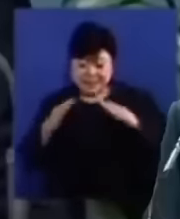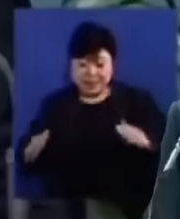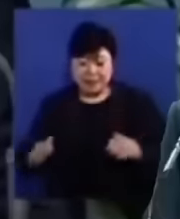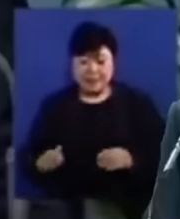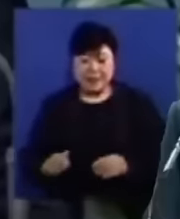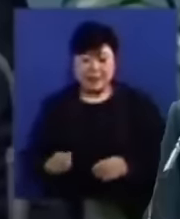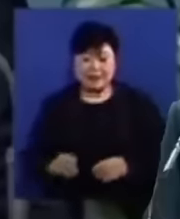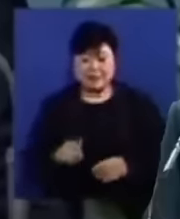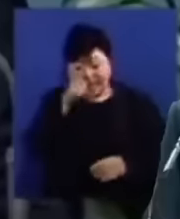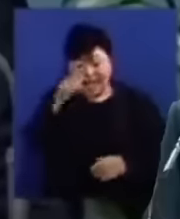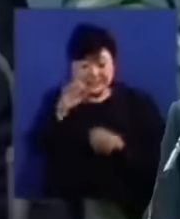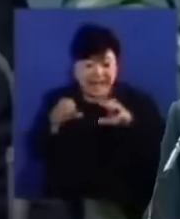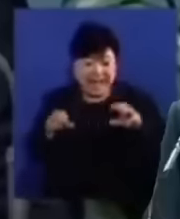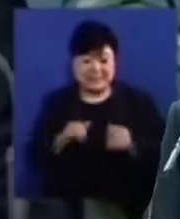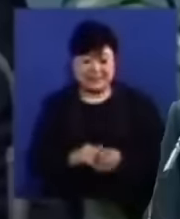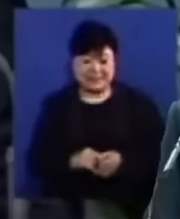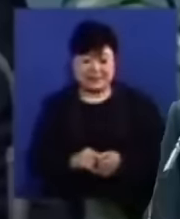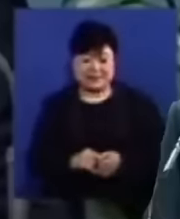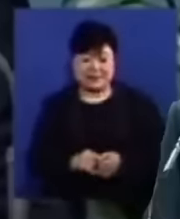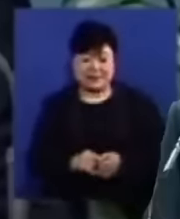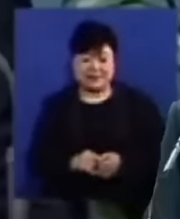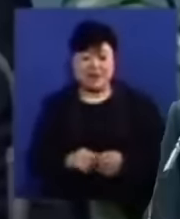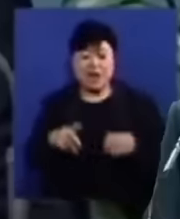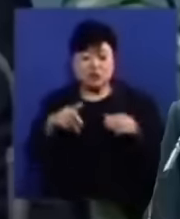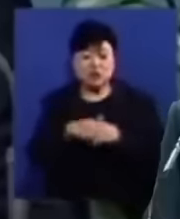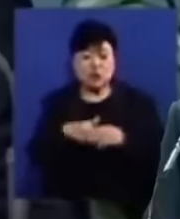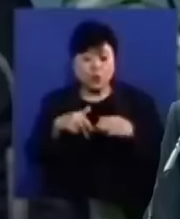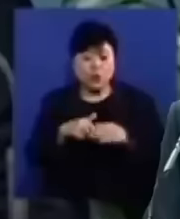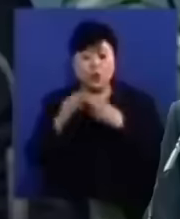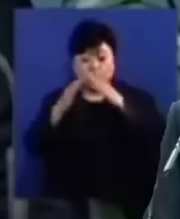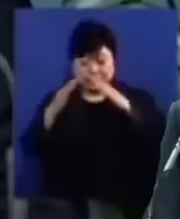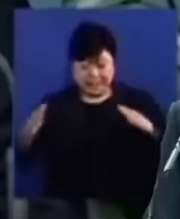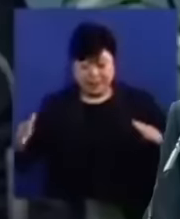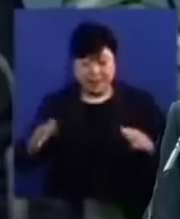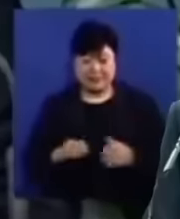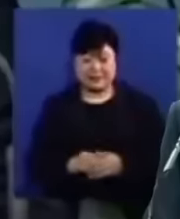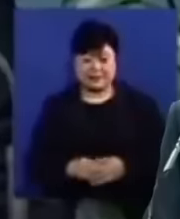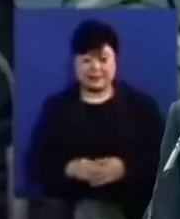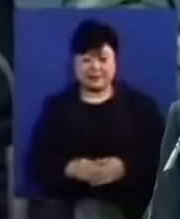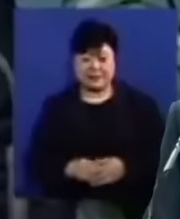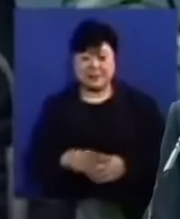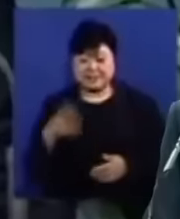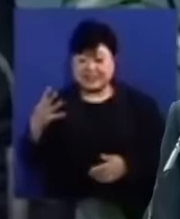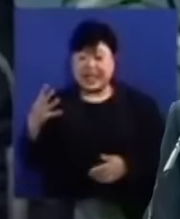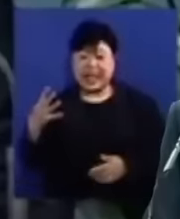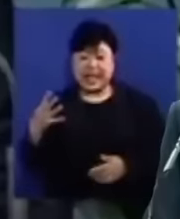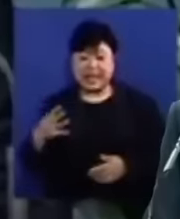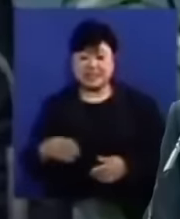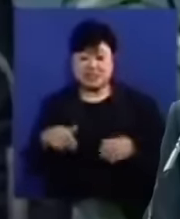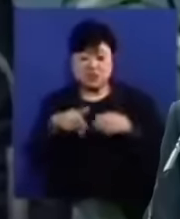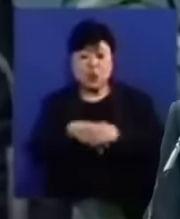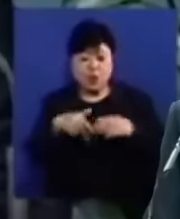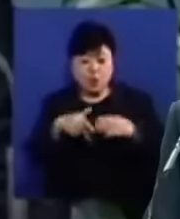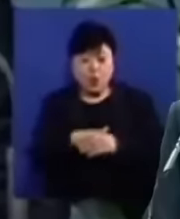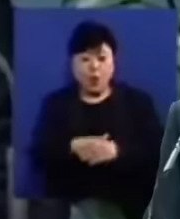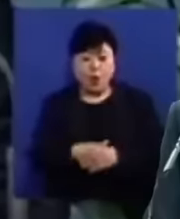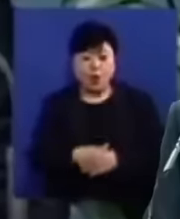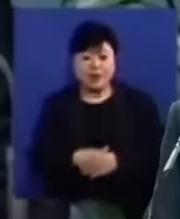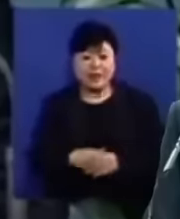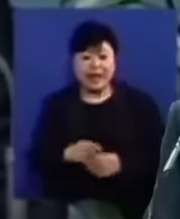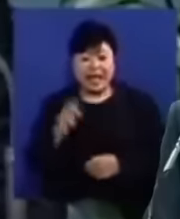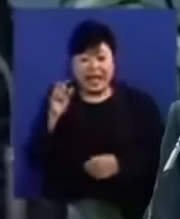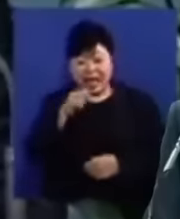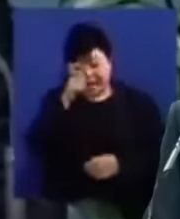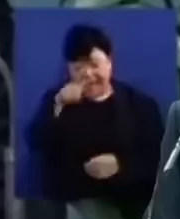사람은 셈의 족속입니다. 장막이라는 종교입니다. 모든 4대 종교가 다 아시아에서 나왔습니다. 기독교, 불교, 유교,